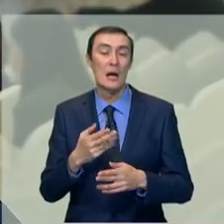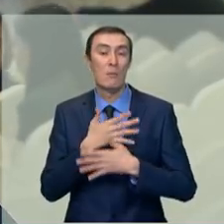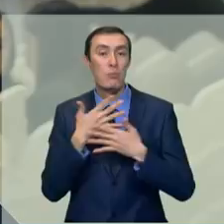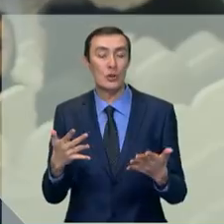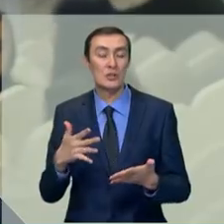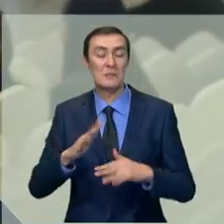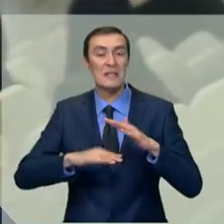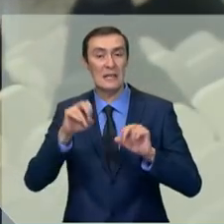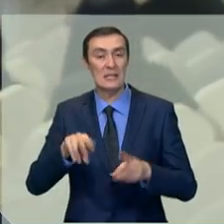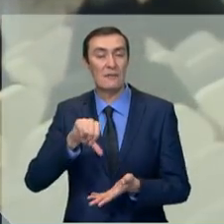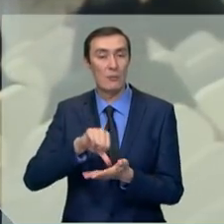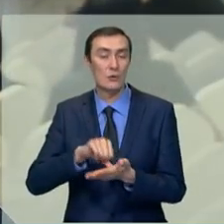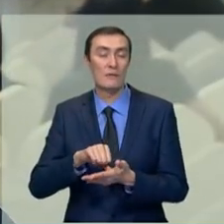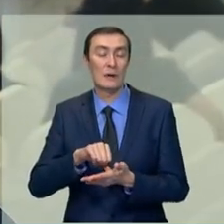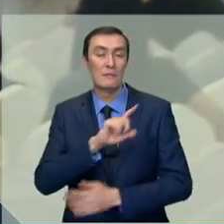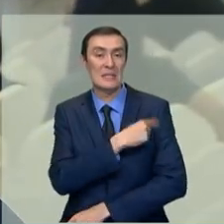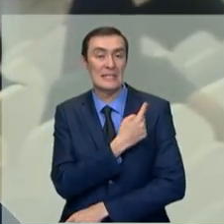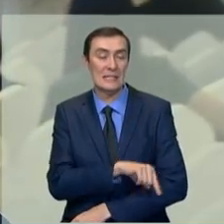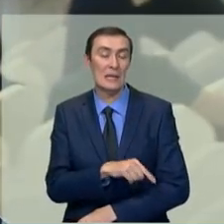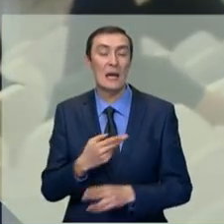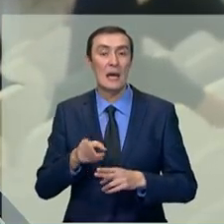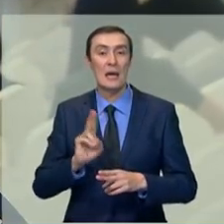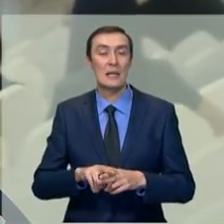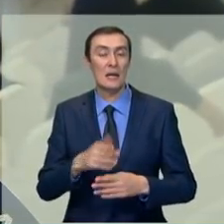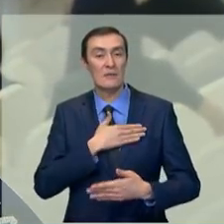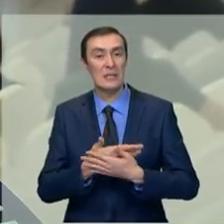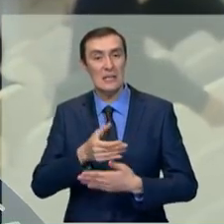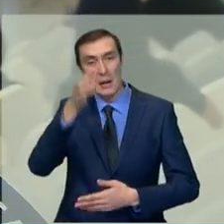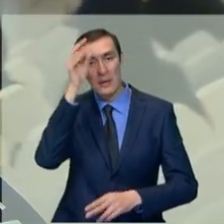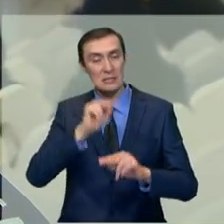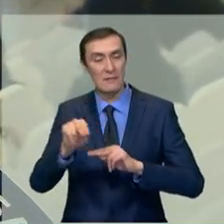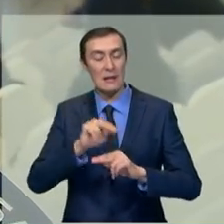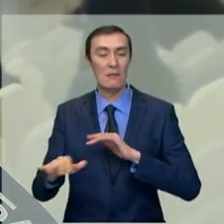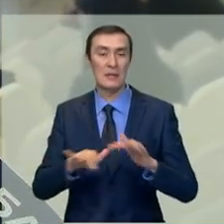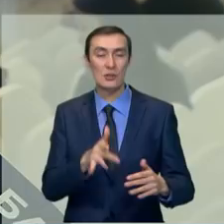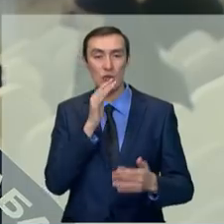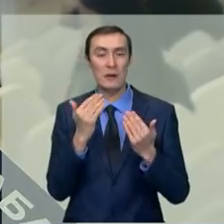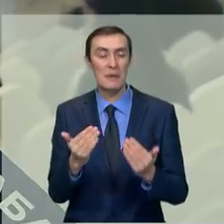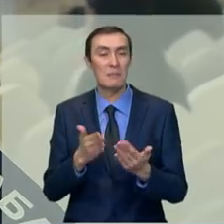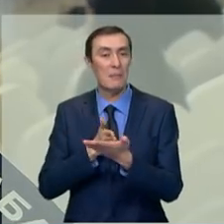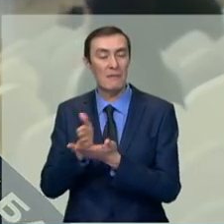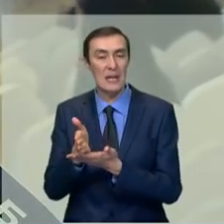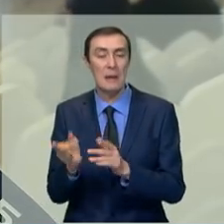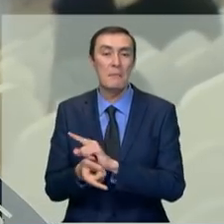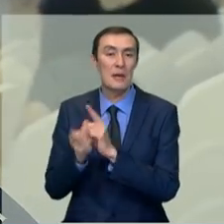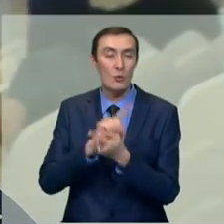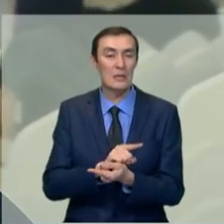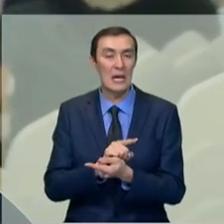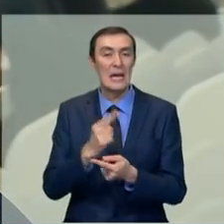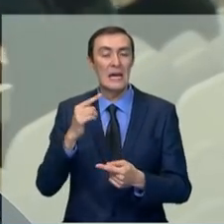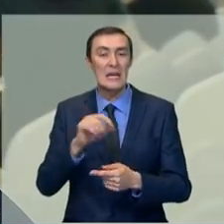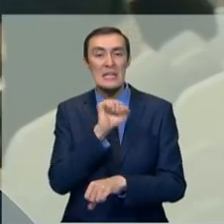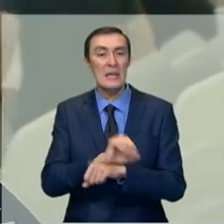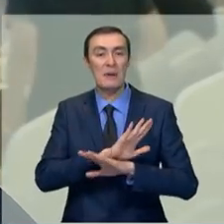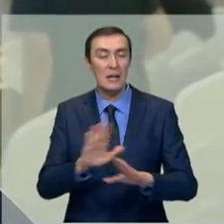количество специалистов из других областей медицины, является оптимизация образовательного процесса. Современным трендом является переход на непрерывное